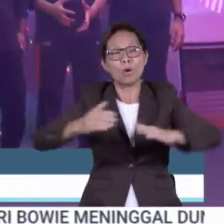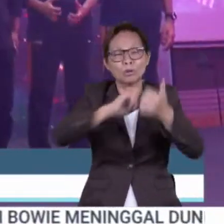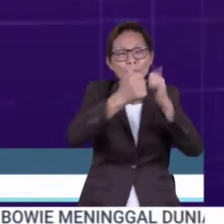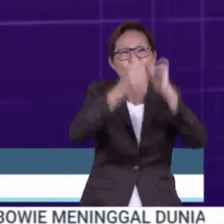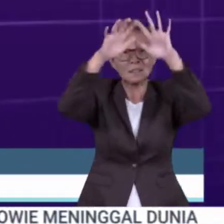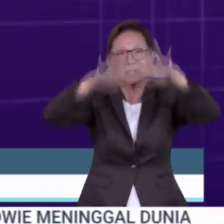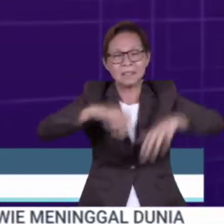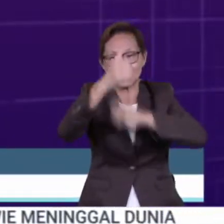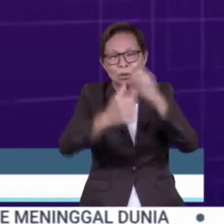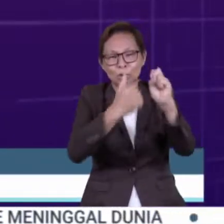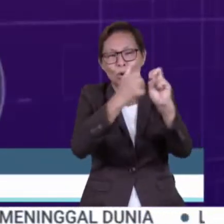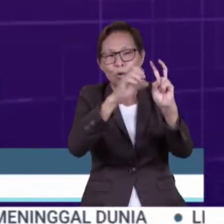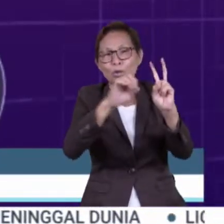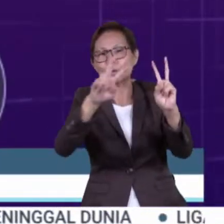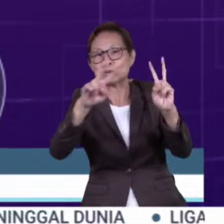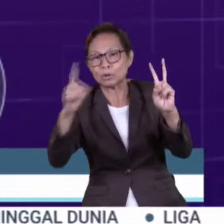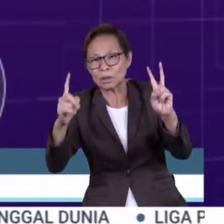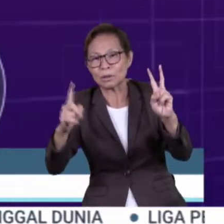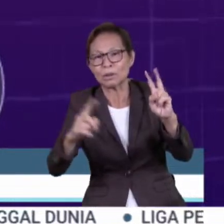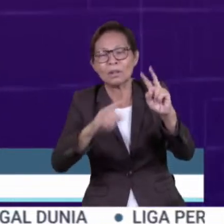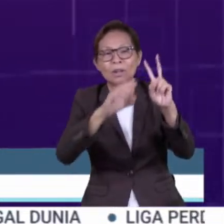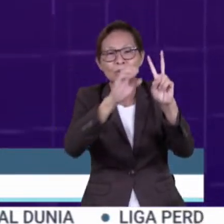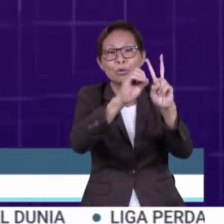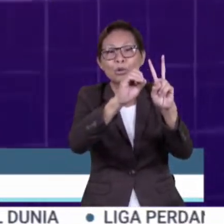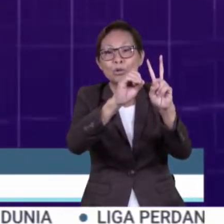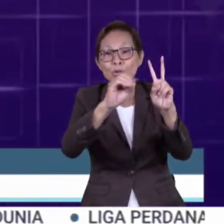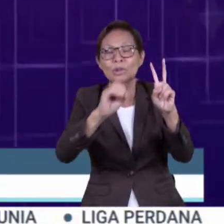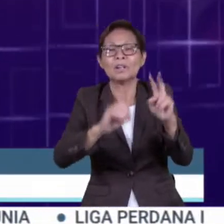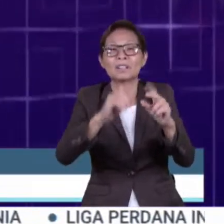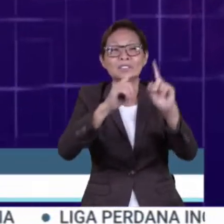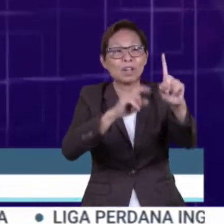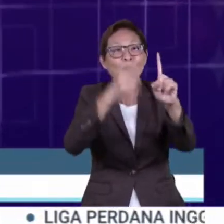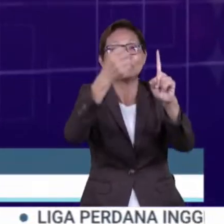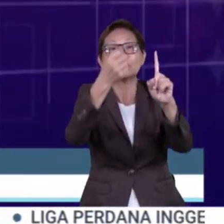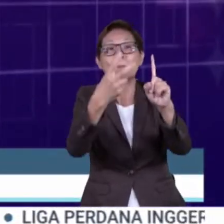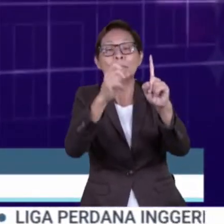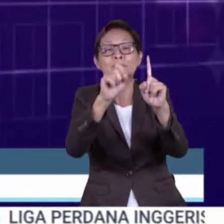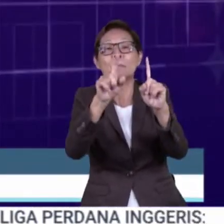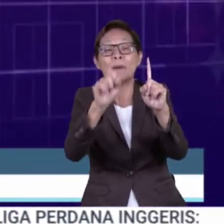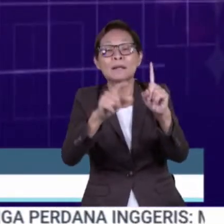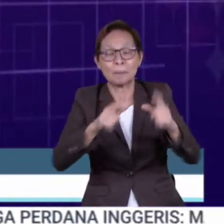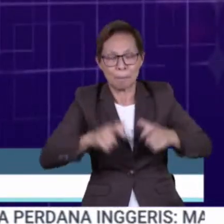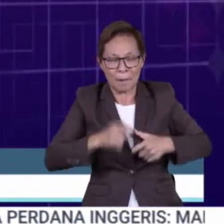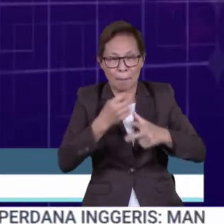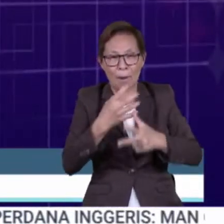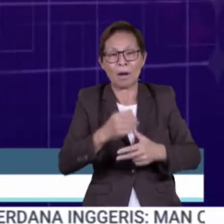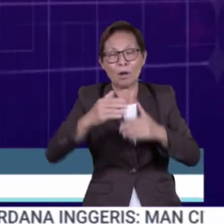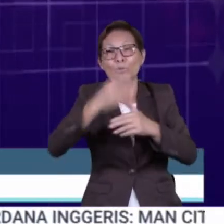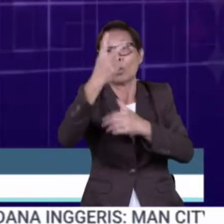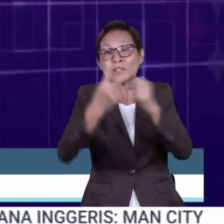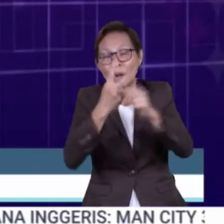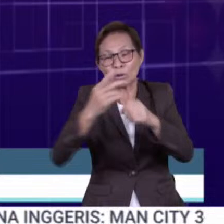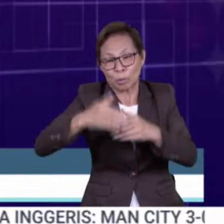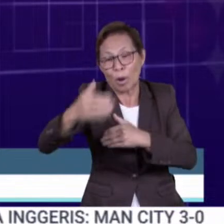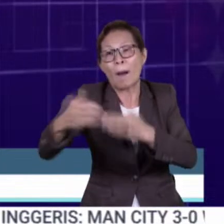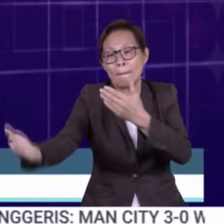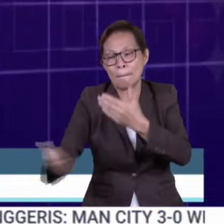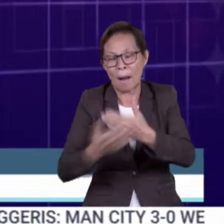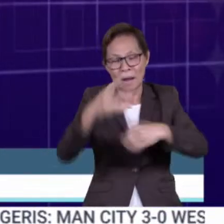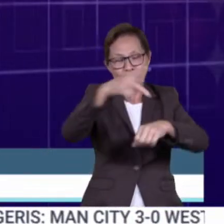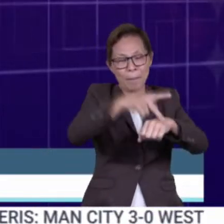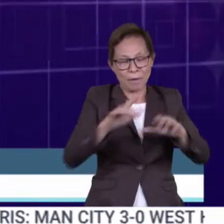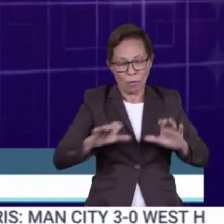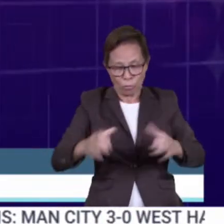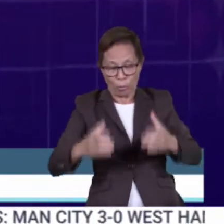C 2001 iaitu 111 pingat emas. 2 tahun selepas itu, temasyah tersebut kembali ke Filipina.